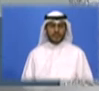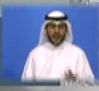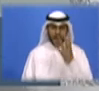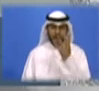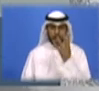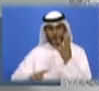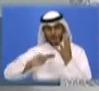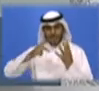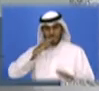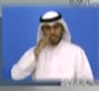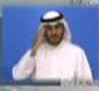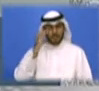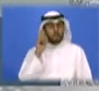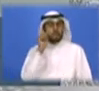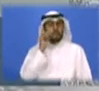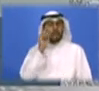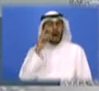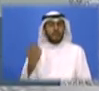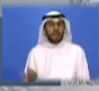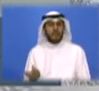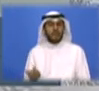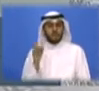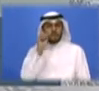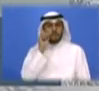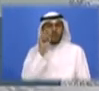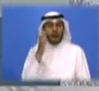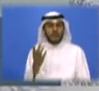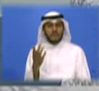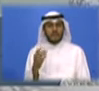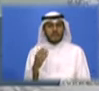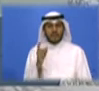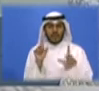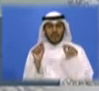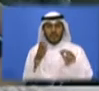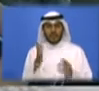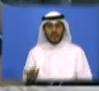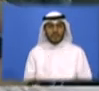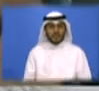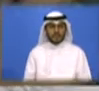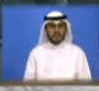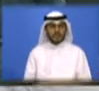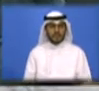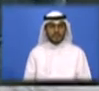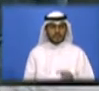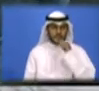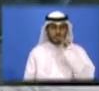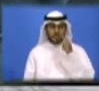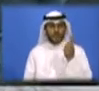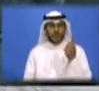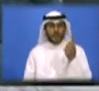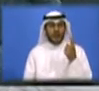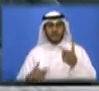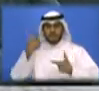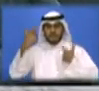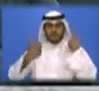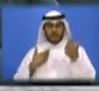الأربع سيدات ما كانوا يدرون أن فيهم سرطان، وهذا الهدف من حملتنا. إحدى السيدات التي أجرينا